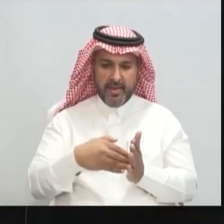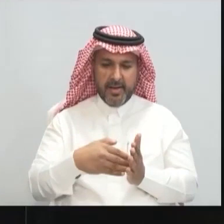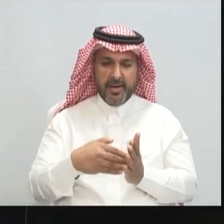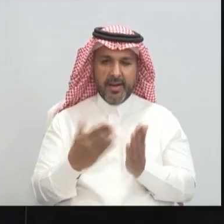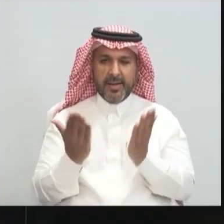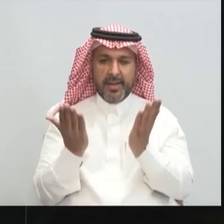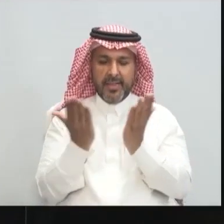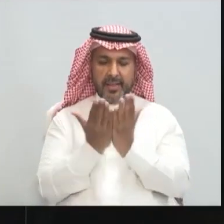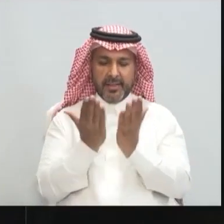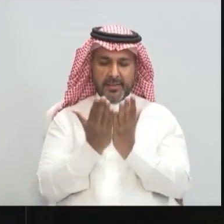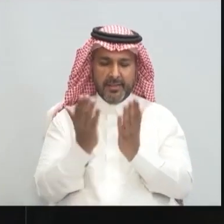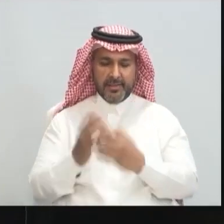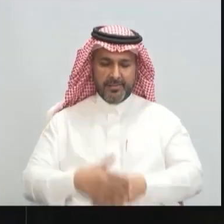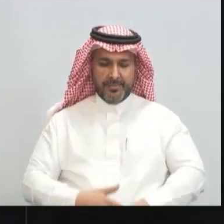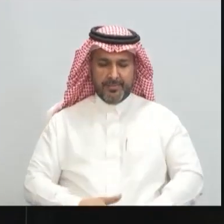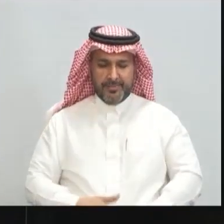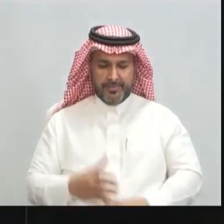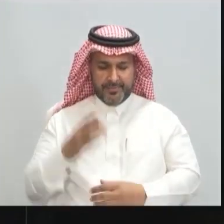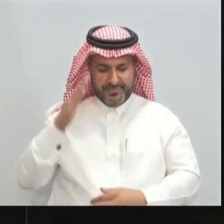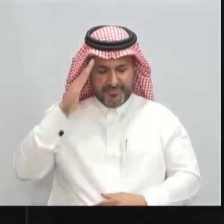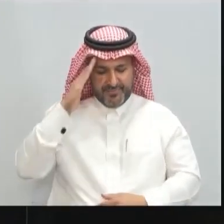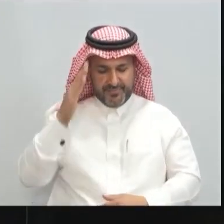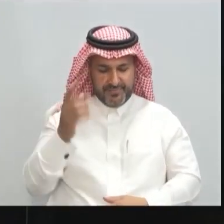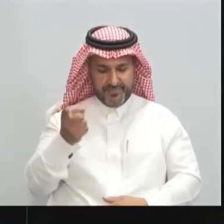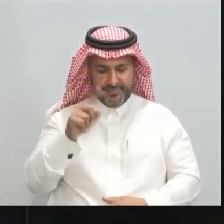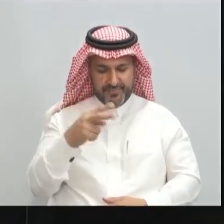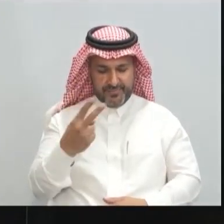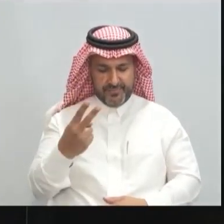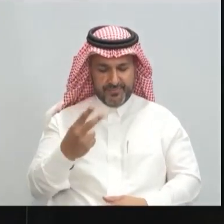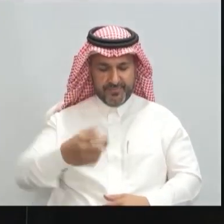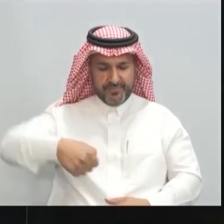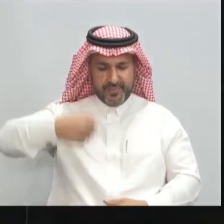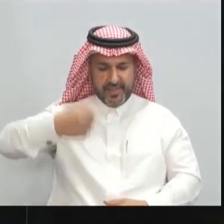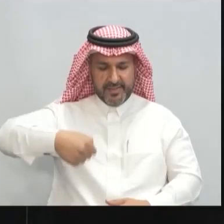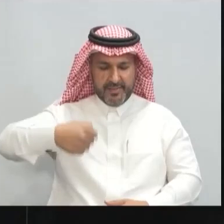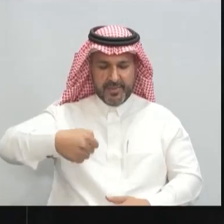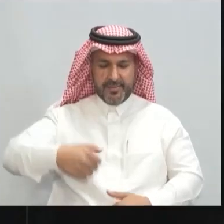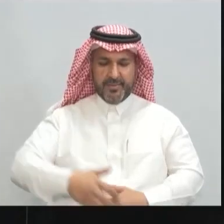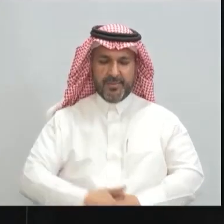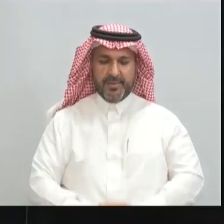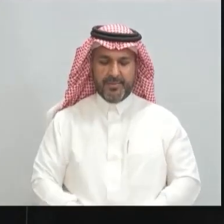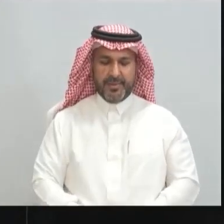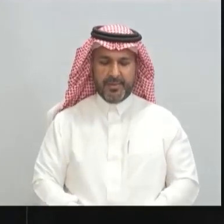نكون انتهينا من درسنا لهذا اليوم شكرا لكم لحسن المتابعه السلام عليكم ورحمه الله وبركاته